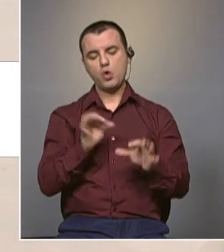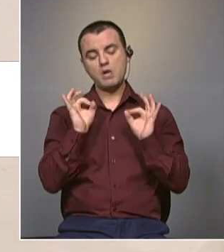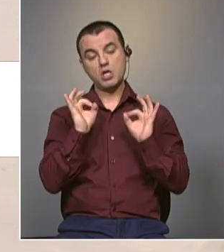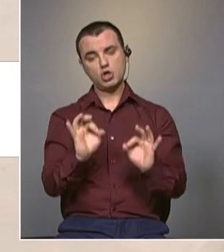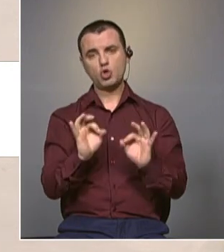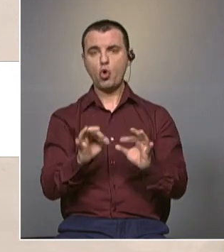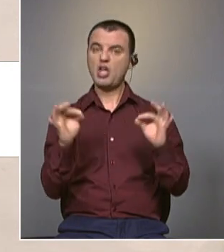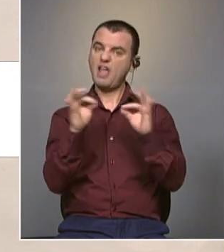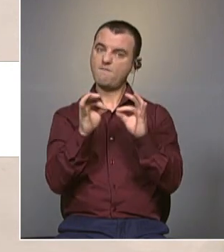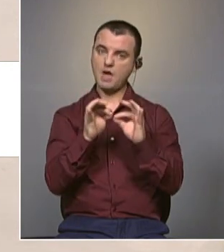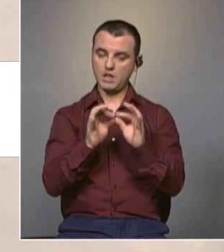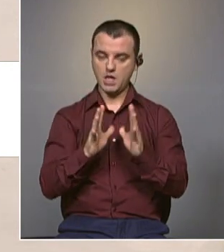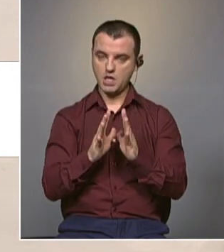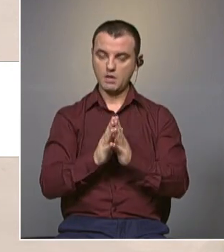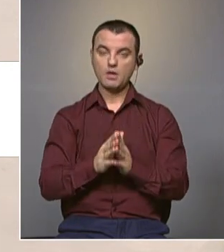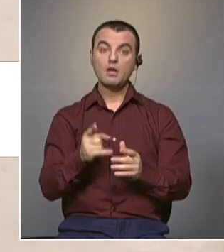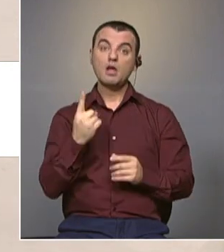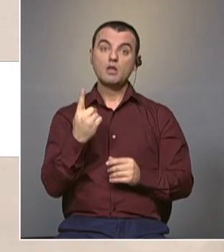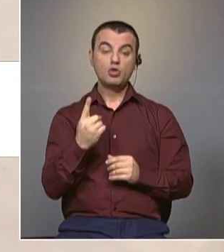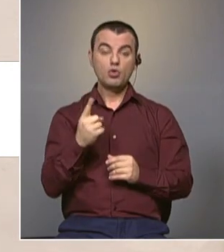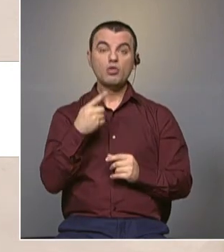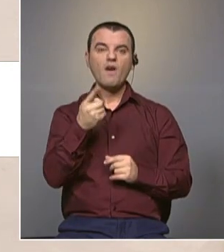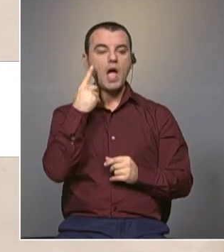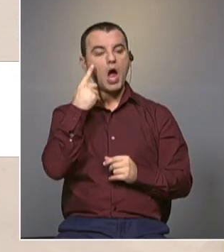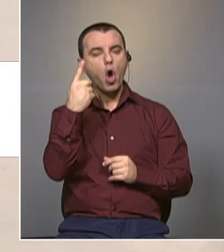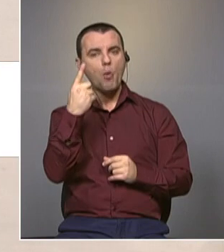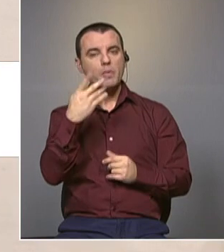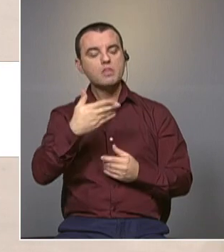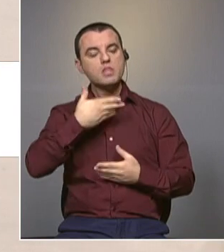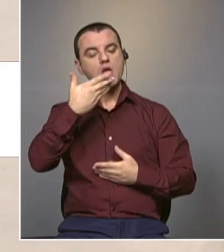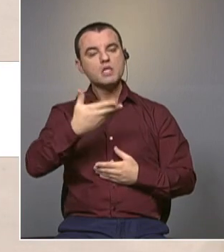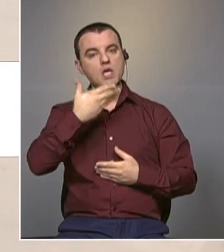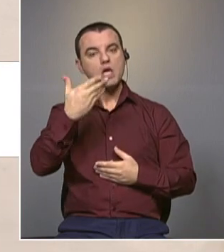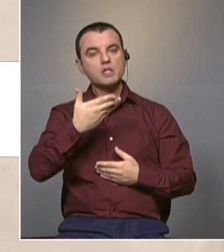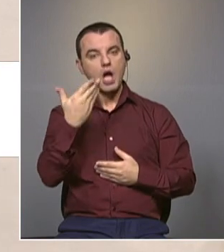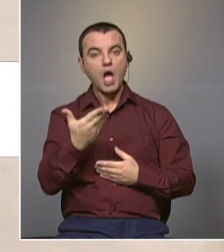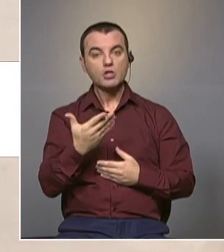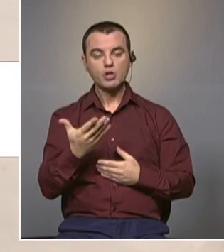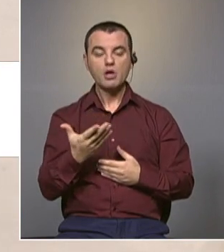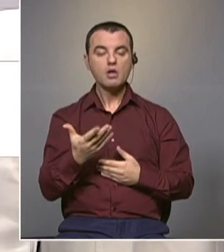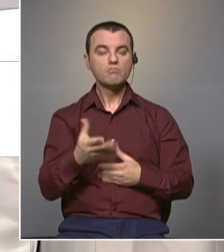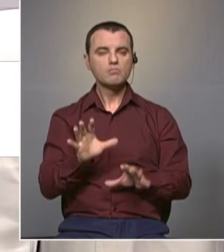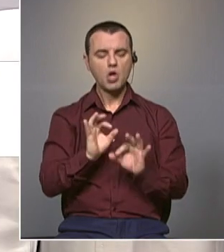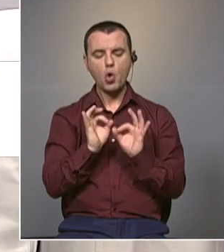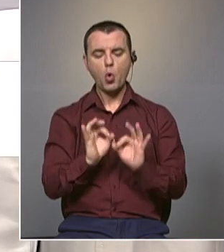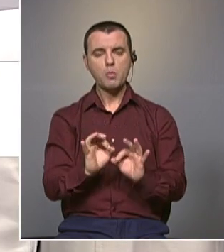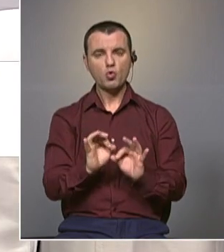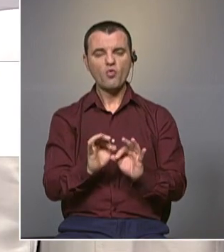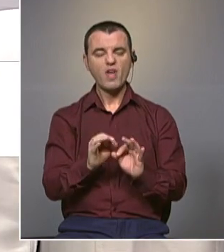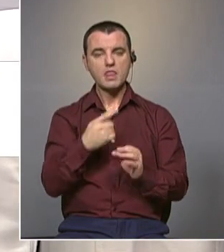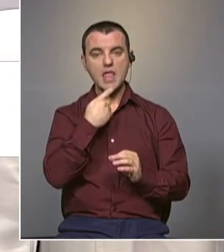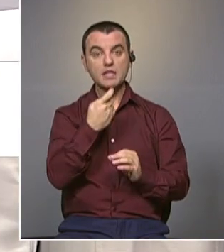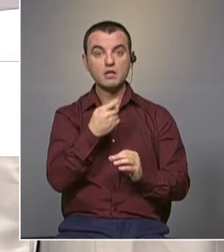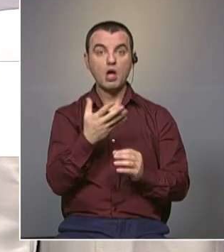както ние сме свикнали. Но това е опит да се разкаже на човешки език. Студентите могат и да ползват. Разбира